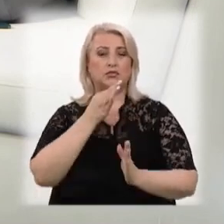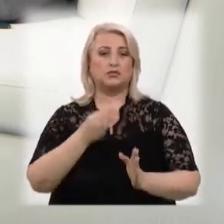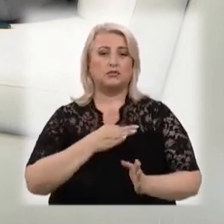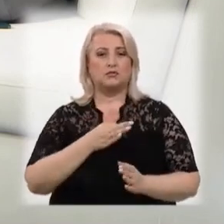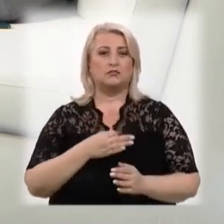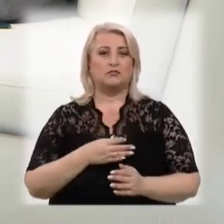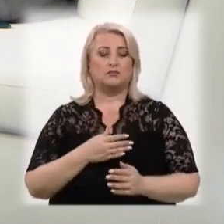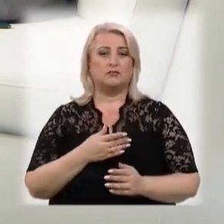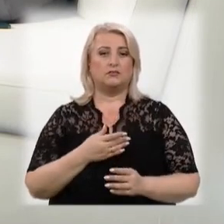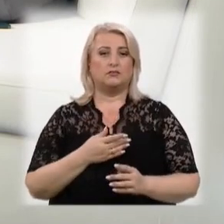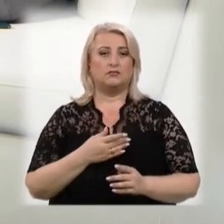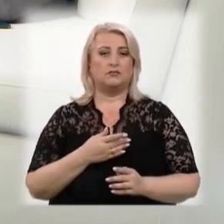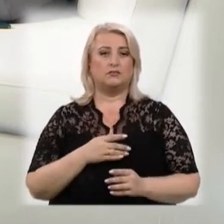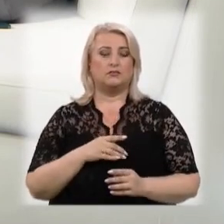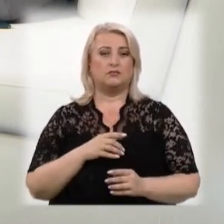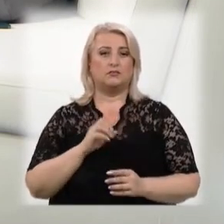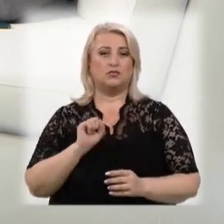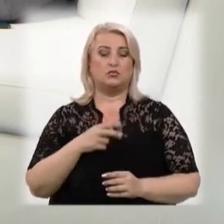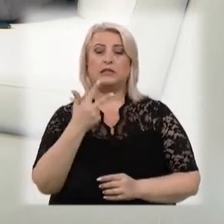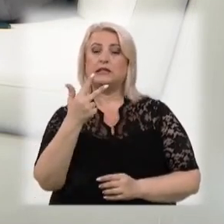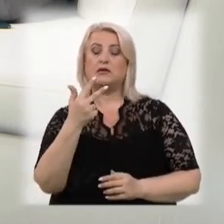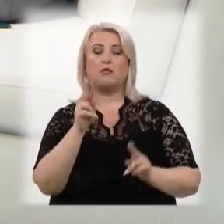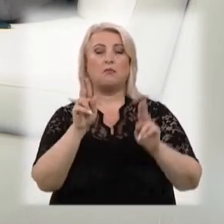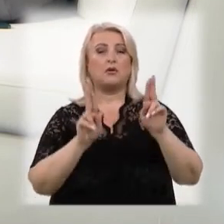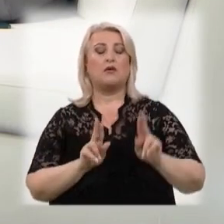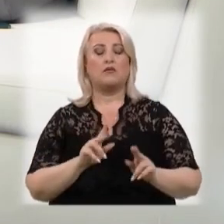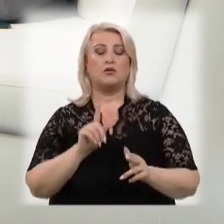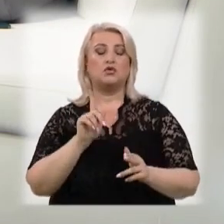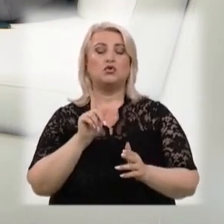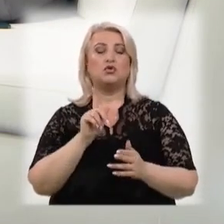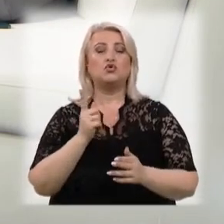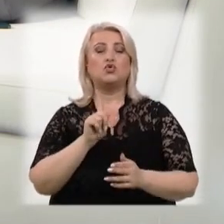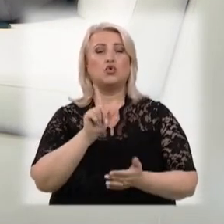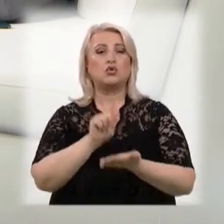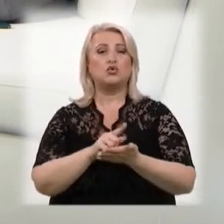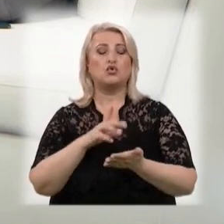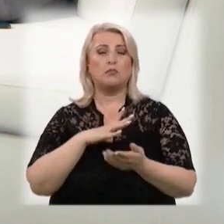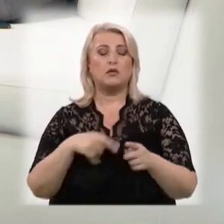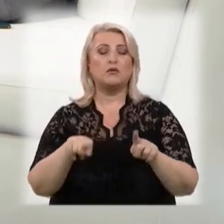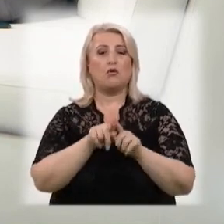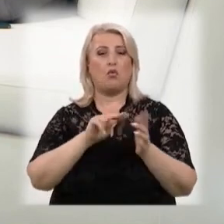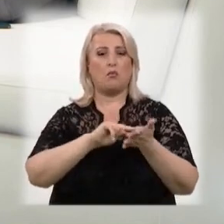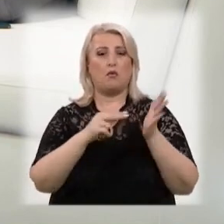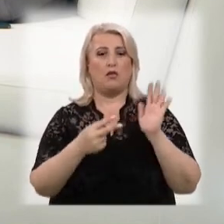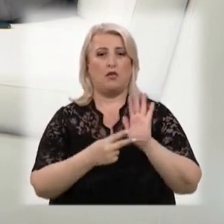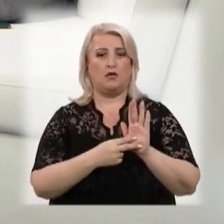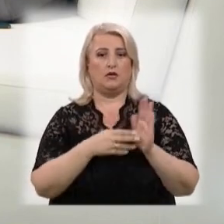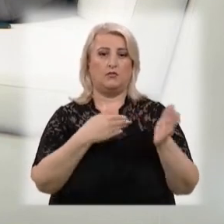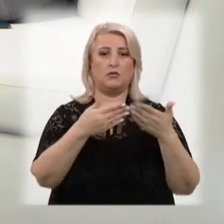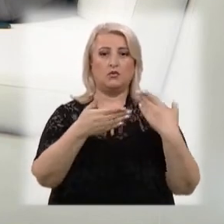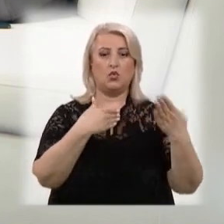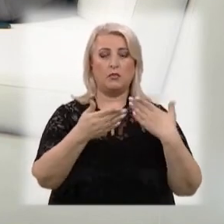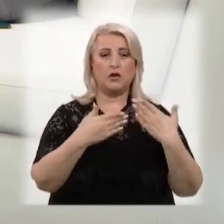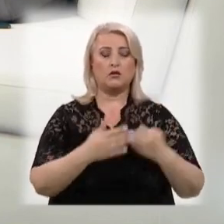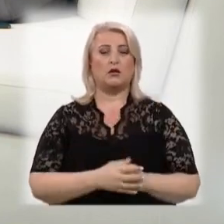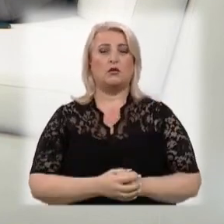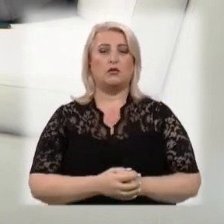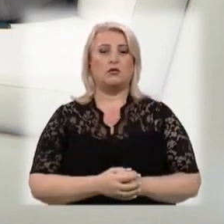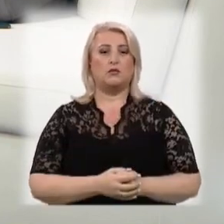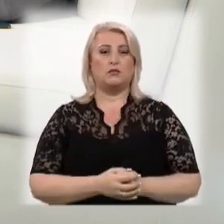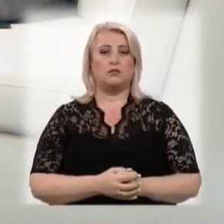tip să strix poate trei Trigger Ce trebuie sa contina un astfel de plan de comunicare pentru